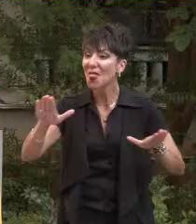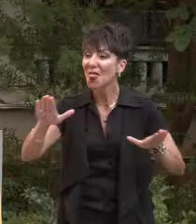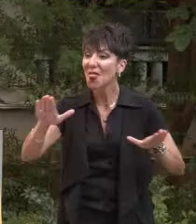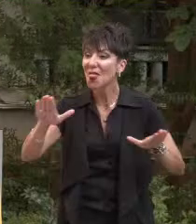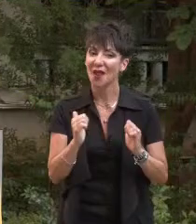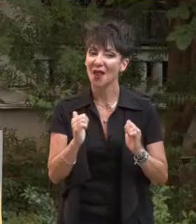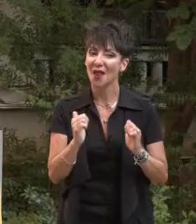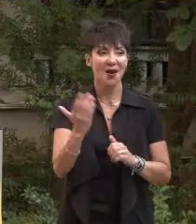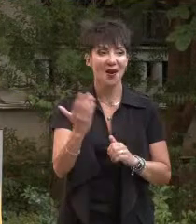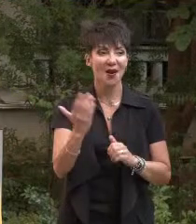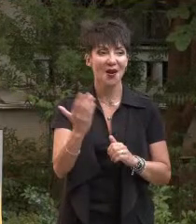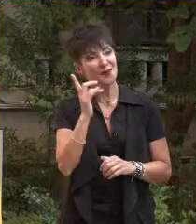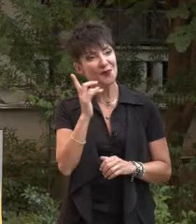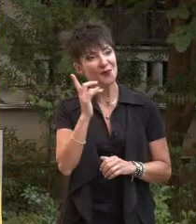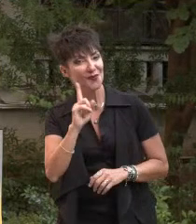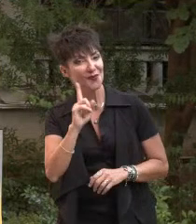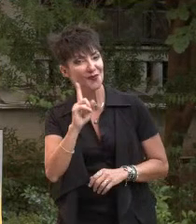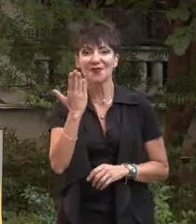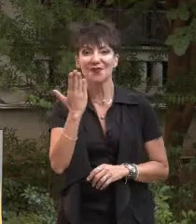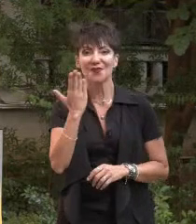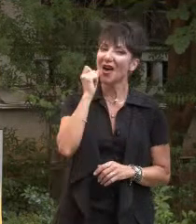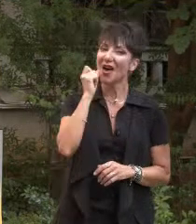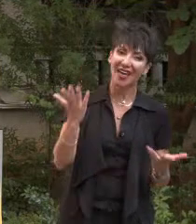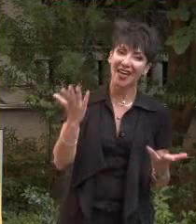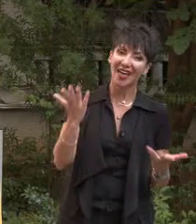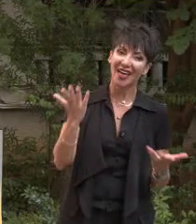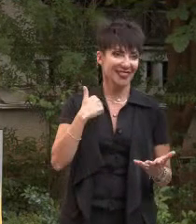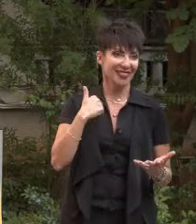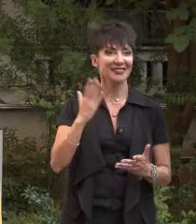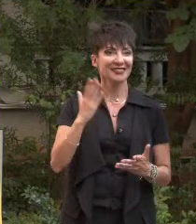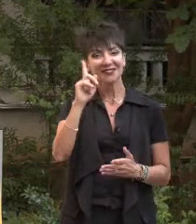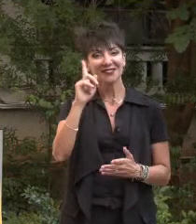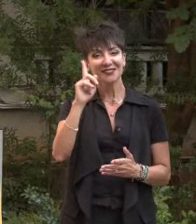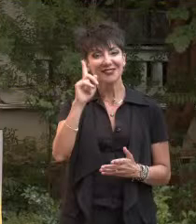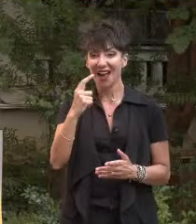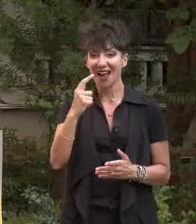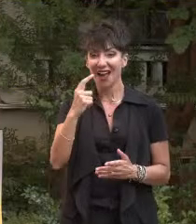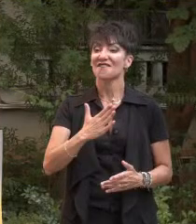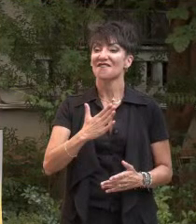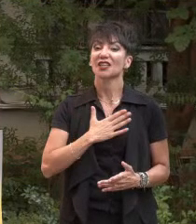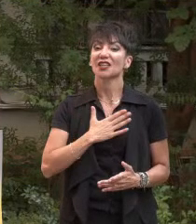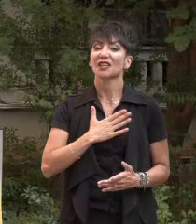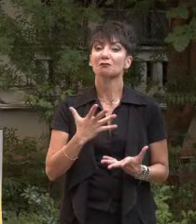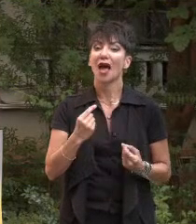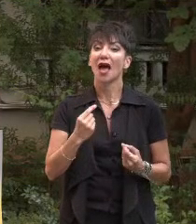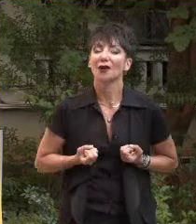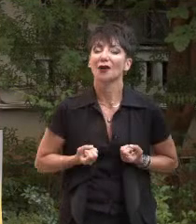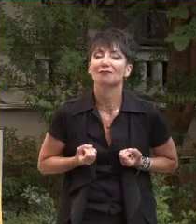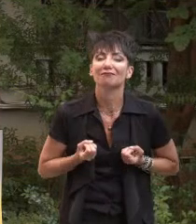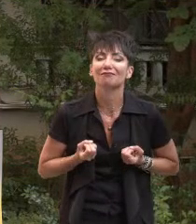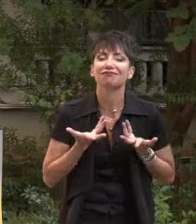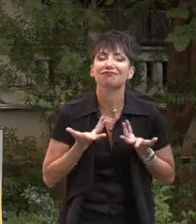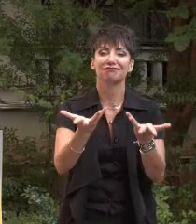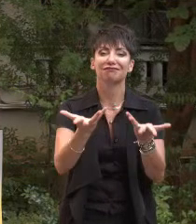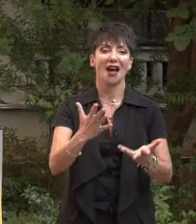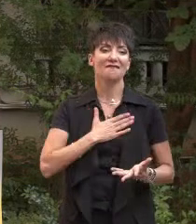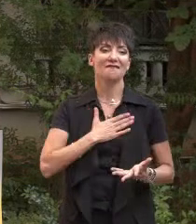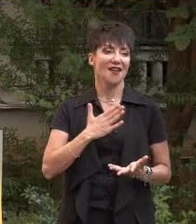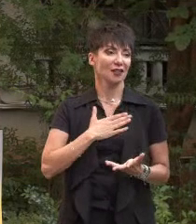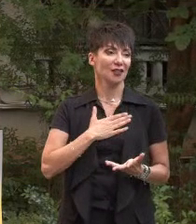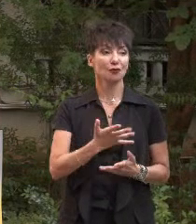φίλοι, μαθήτριες και μαθητές, μαθητές και μαθήτριες, σας ευχαριστούμε θερμά, ολόθερμα,